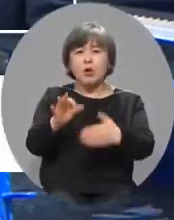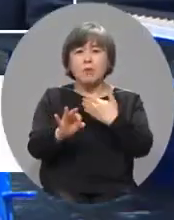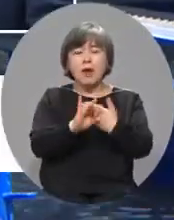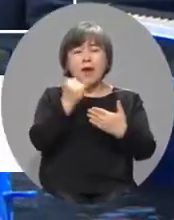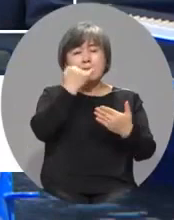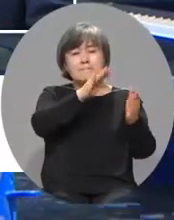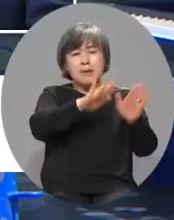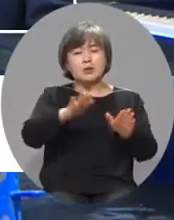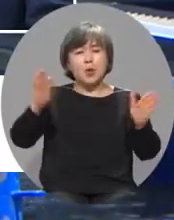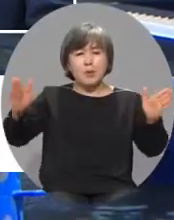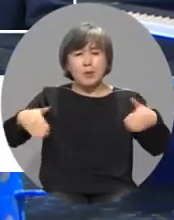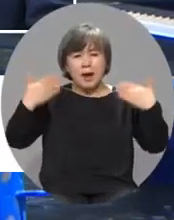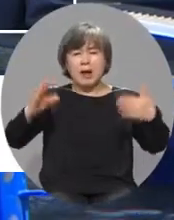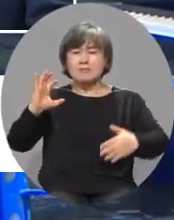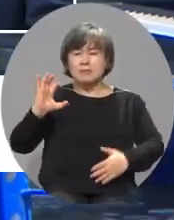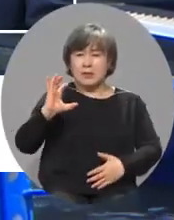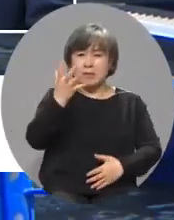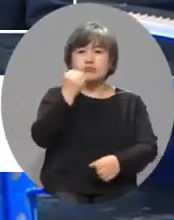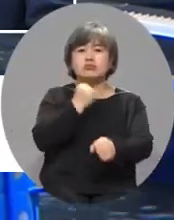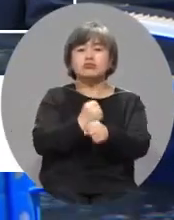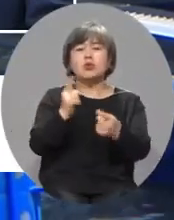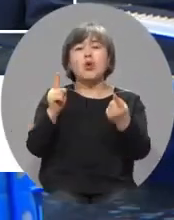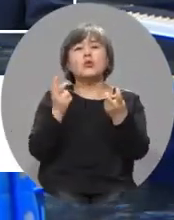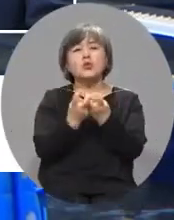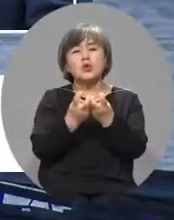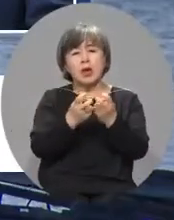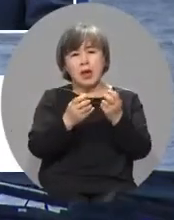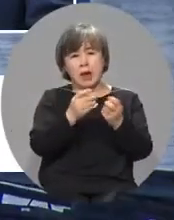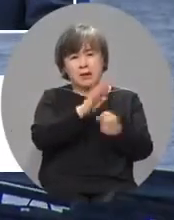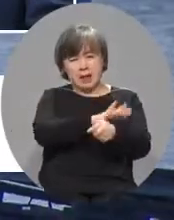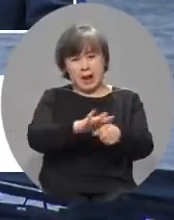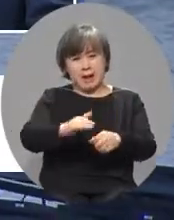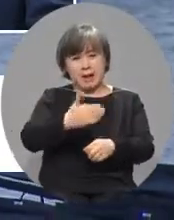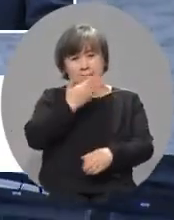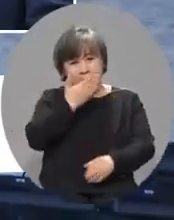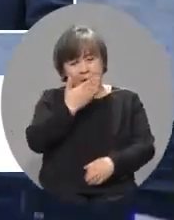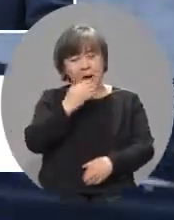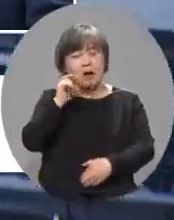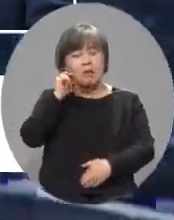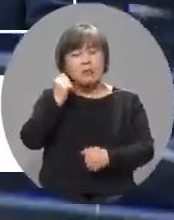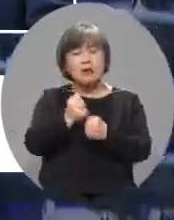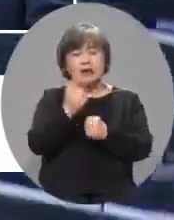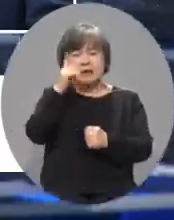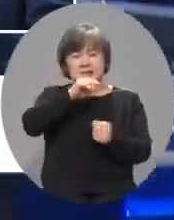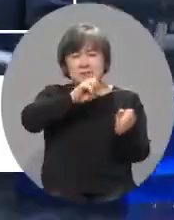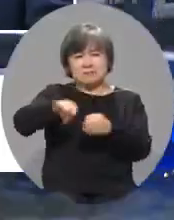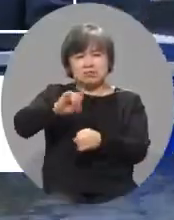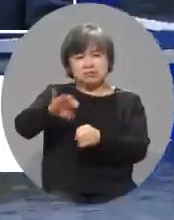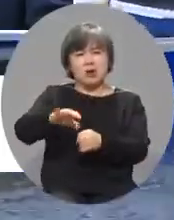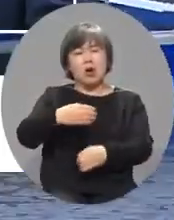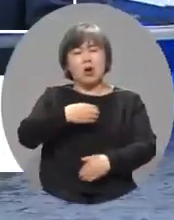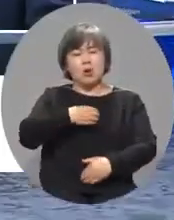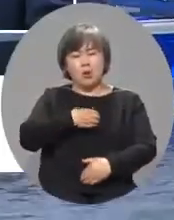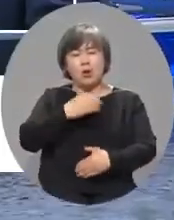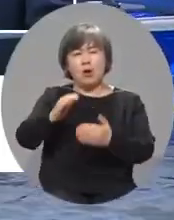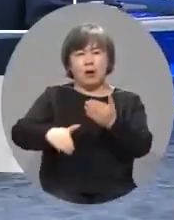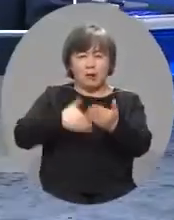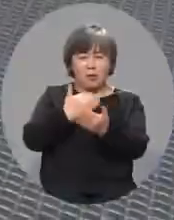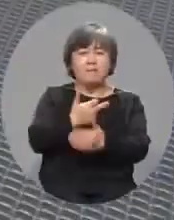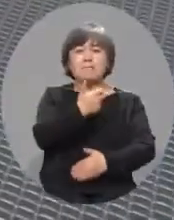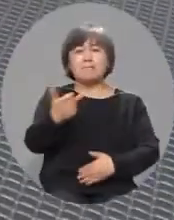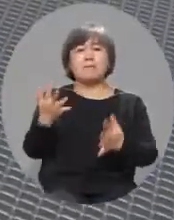파도와 바람, 태풍을 어떻게 견뎌낼지 의문이고요. 해양 쓰레기만 양산하지 않을까 걱정이 매우